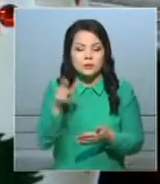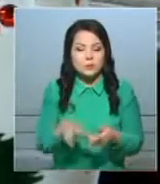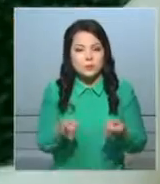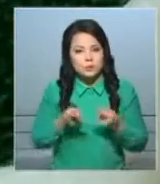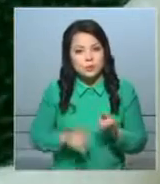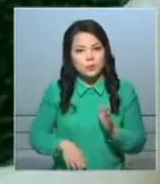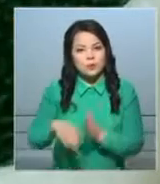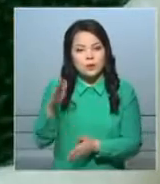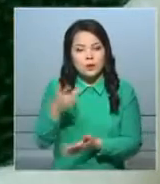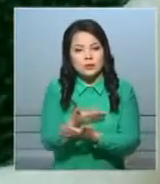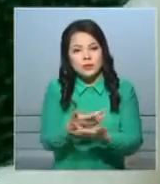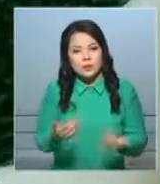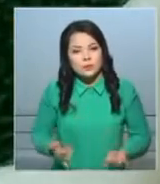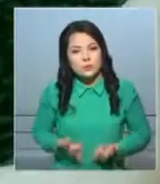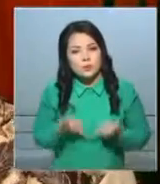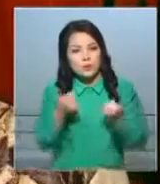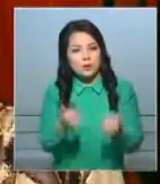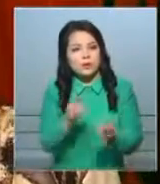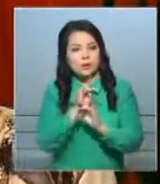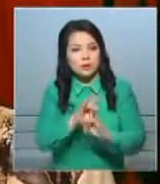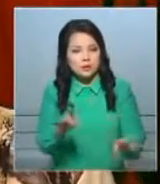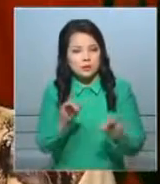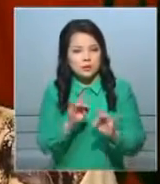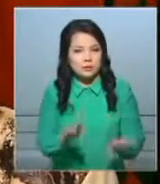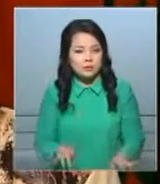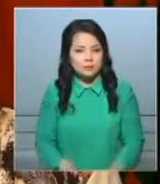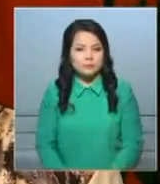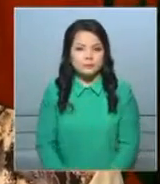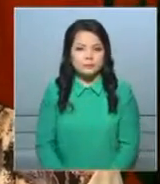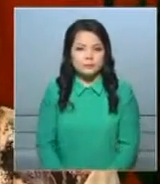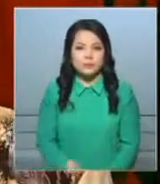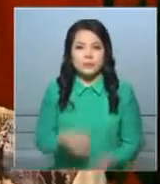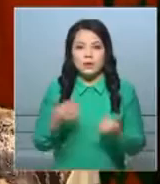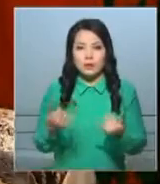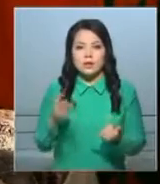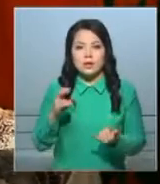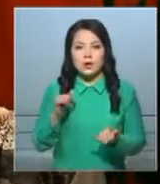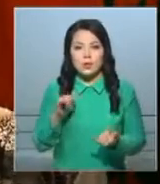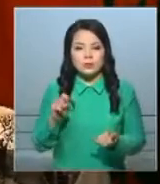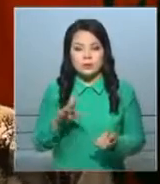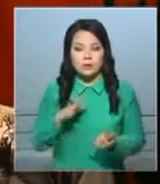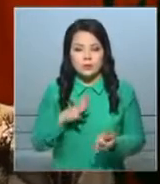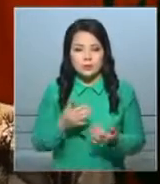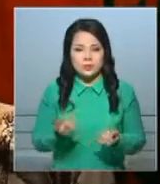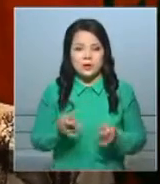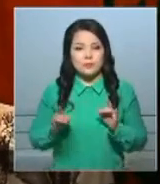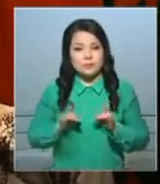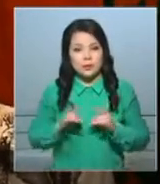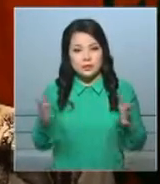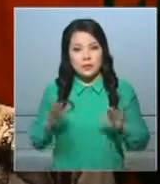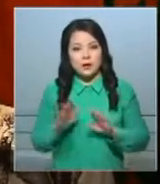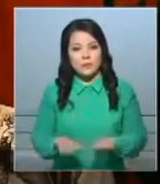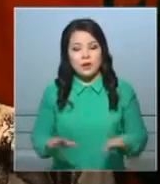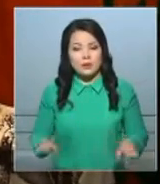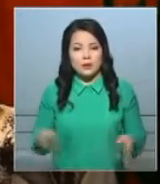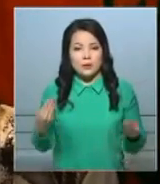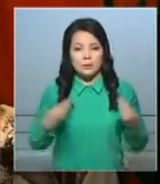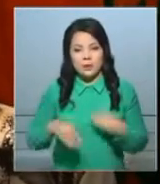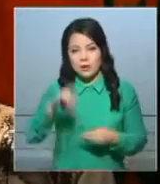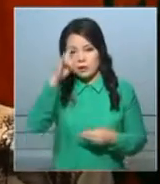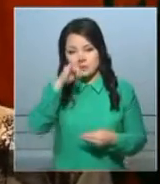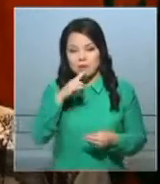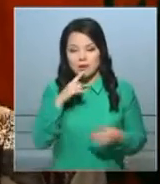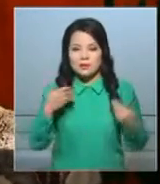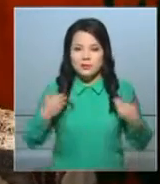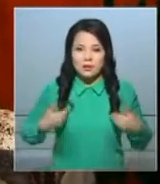ұлттық бұйымдарды ерекше қадірлейді. Міне Наурыз мейрамы да келді. Балабақшадағы шөбереме қазақ көйлегі мен